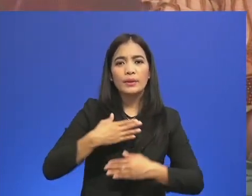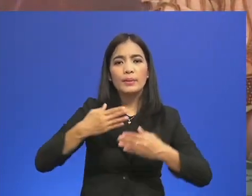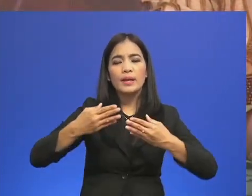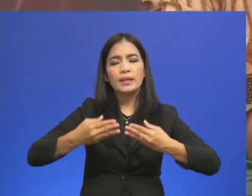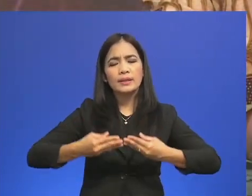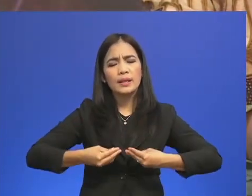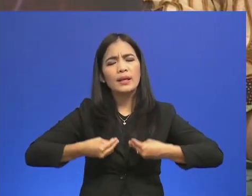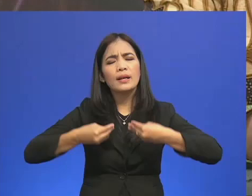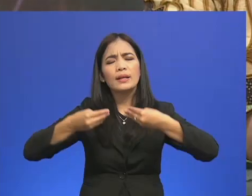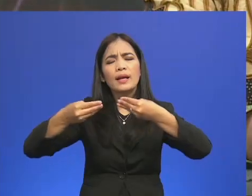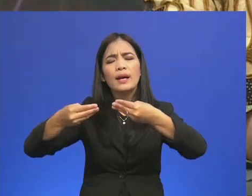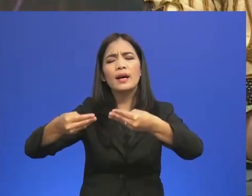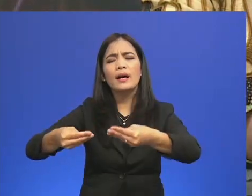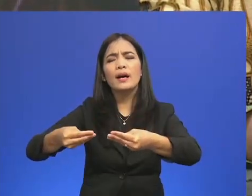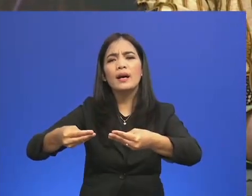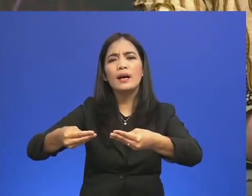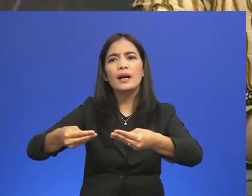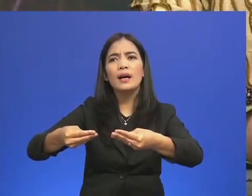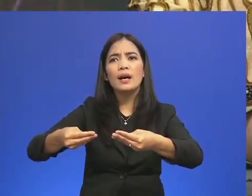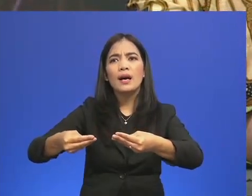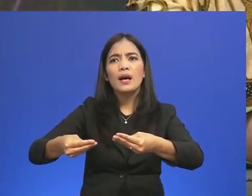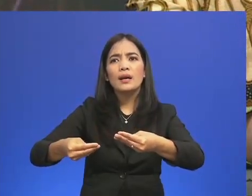Aku bersedia